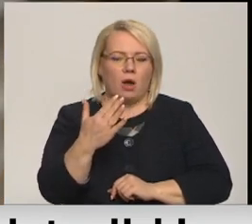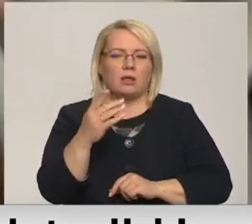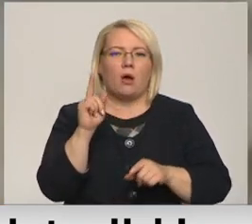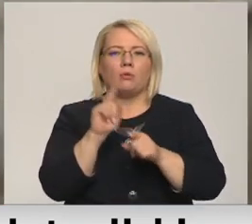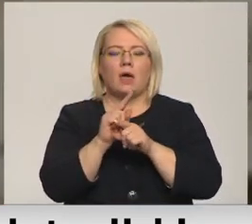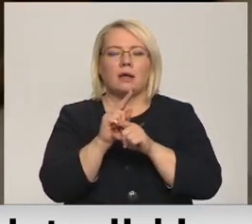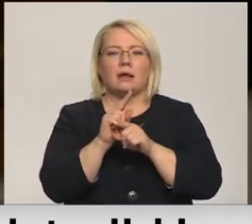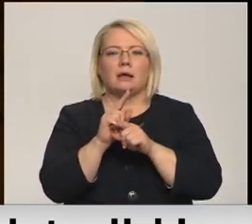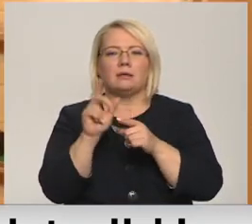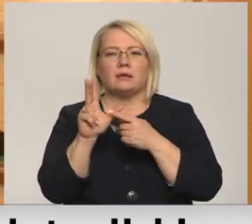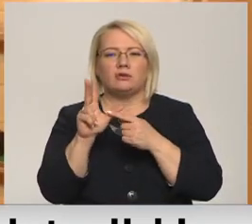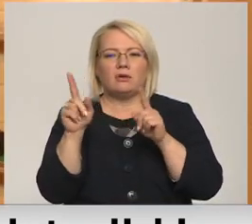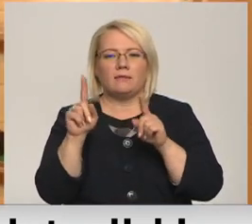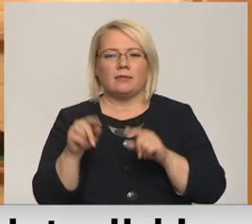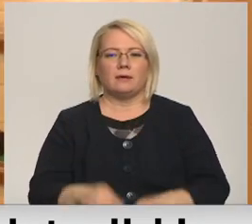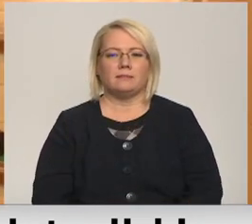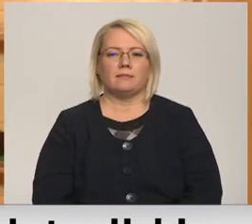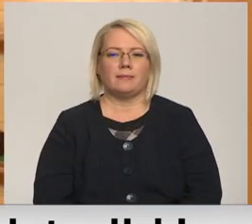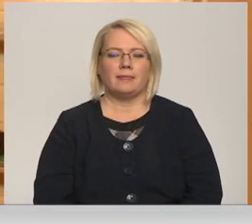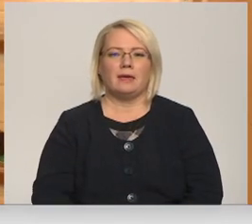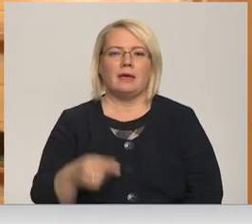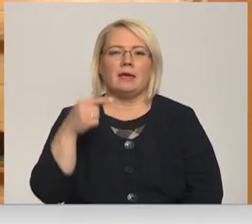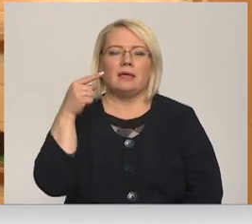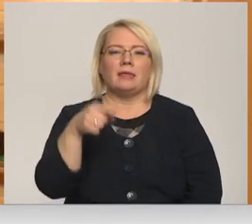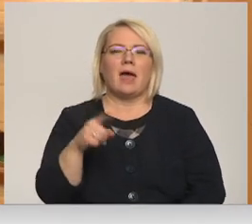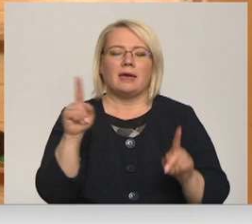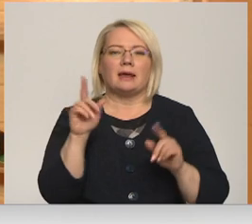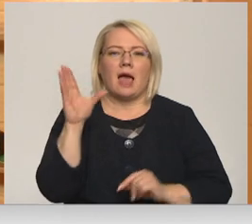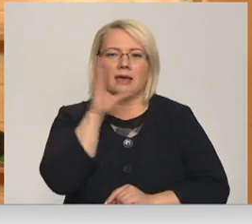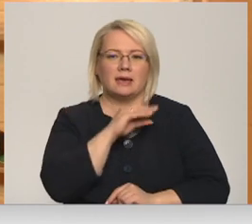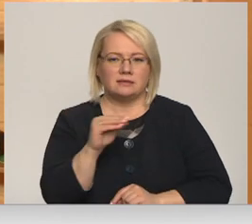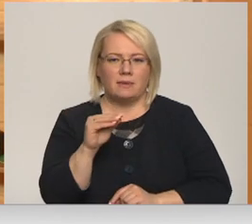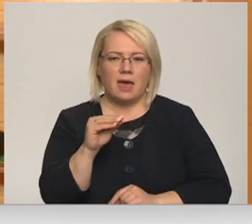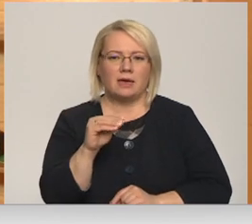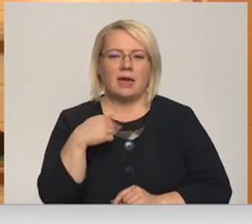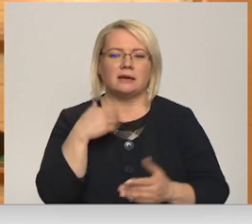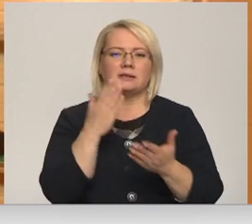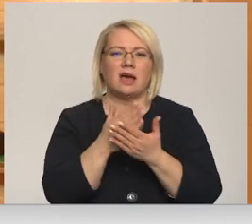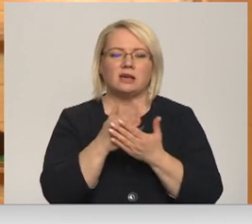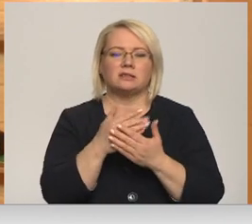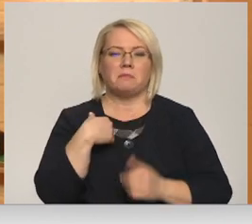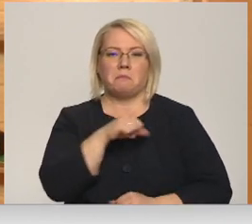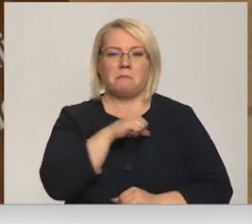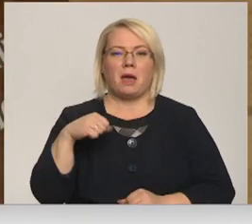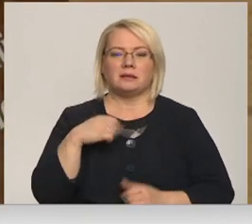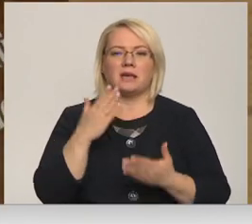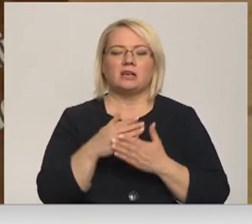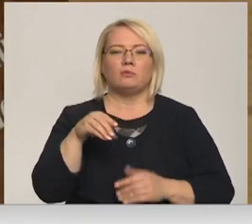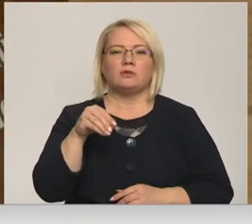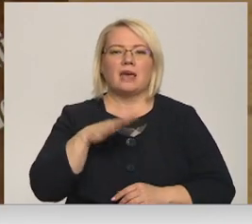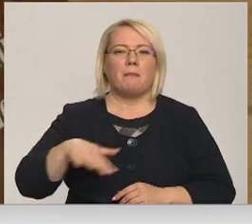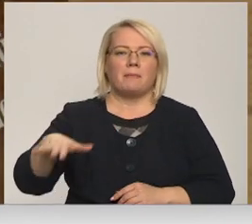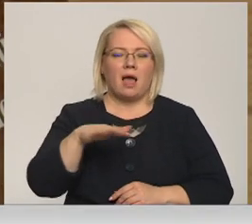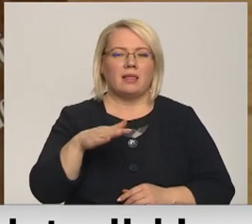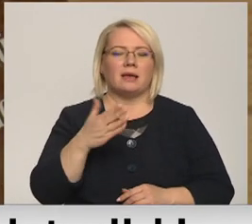lītvu te man tā nāk hobijas bijis. Kas man ir izaicinoši? Es esmu, kā latgalē saka, čīlis. Es esmu no Zemgales, nāks, dzīvoju Jelgavā. Es lasīju